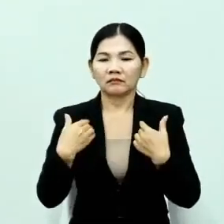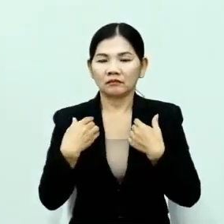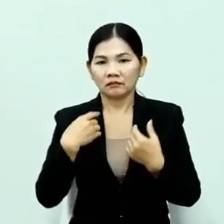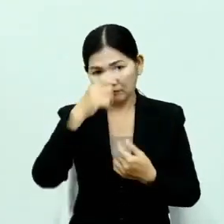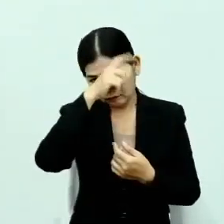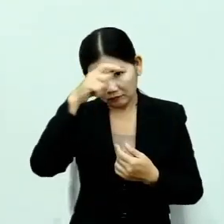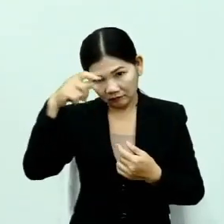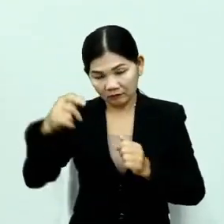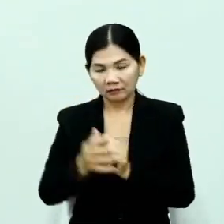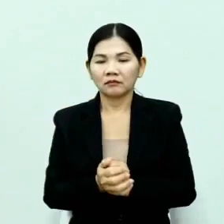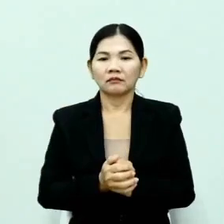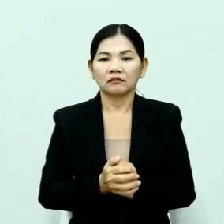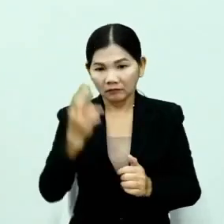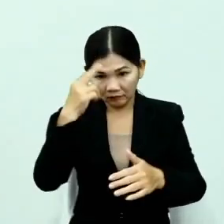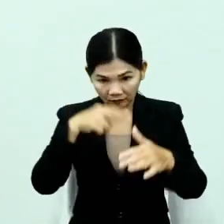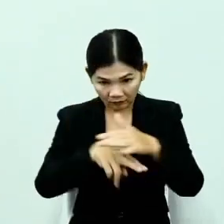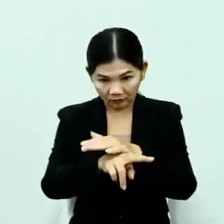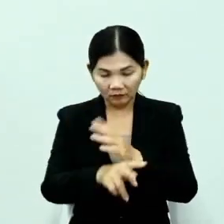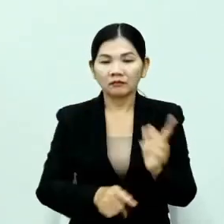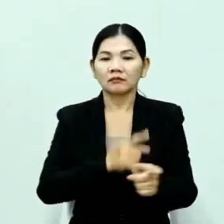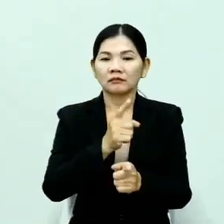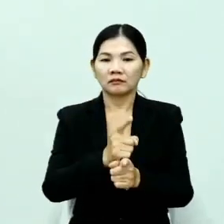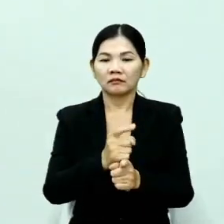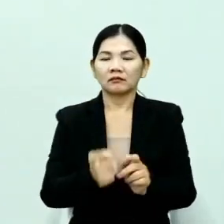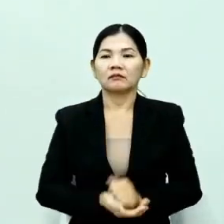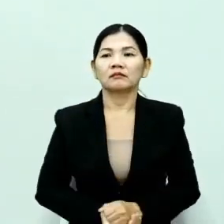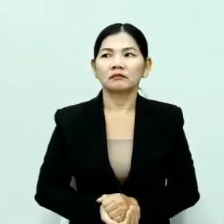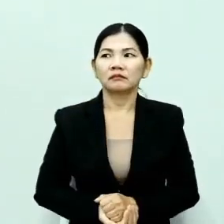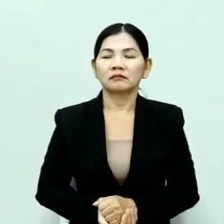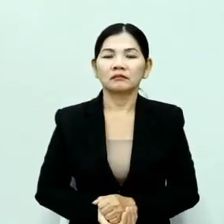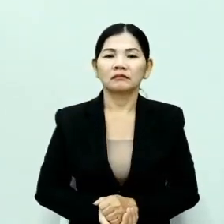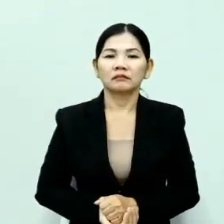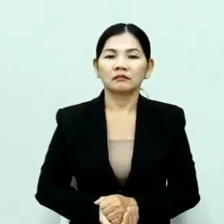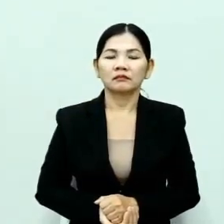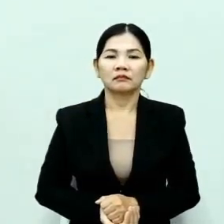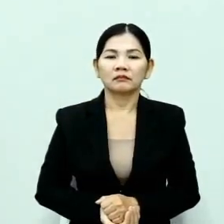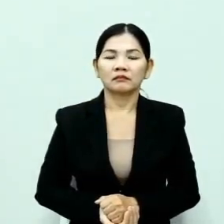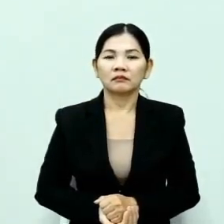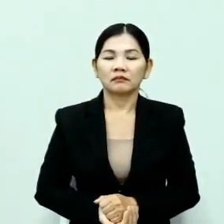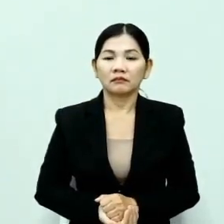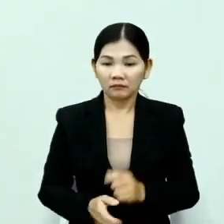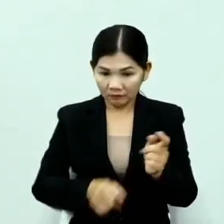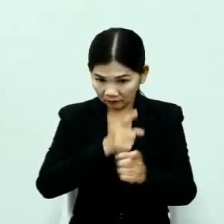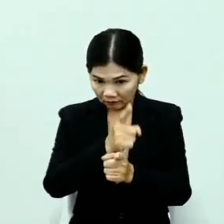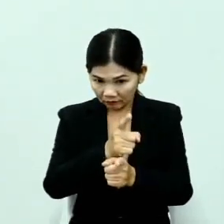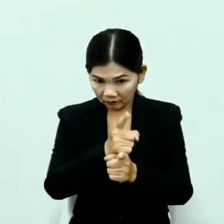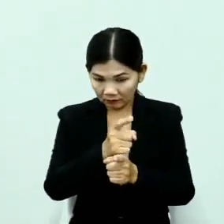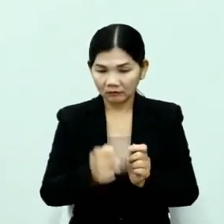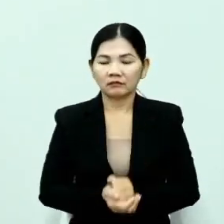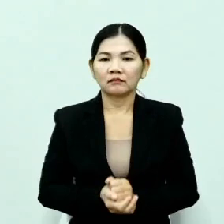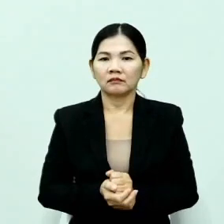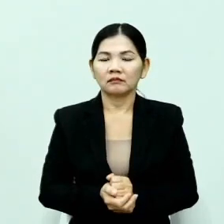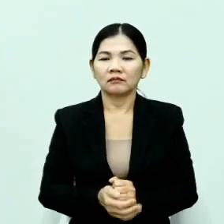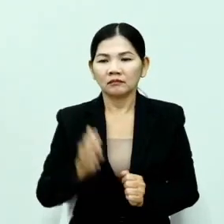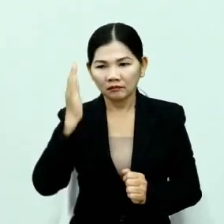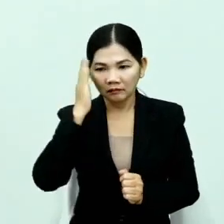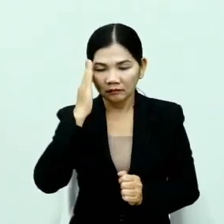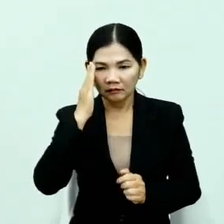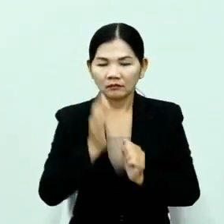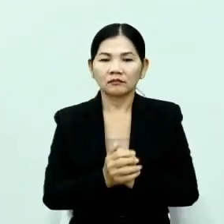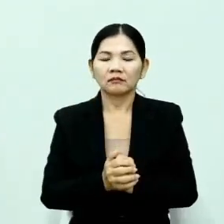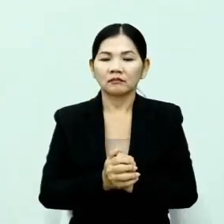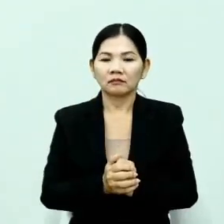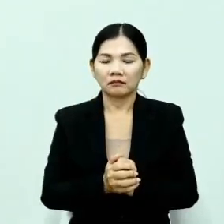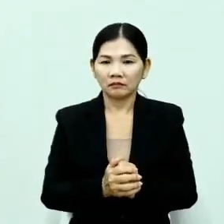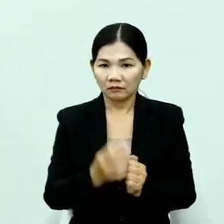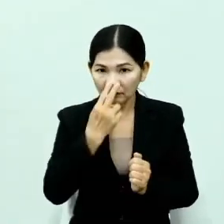dạy rương nó chẳng mơ con nát tù tiê trời tiền, tự ọc nê ớt con. Chà, con thật trời tiền ọc nê nó, lấy nẹ cổ có chồng mơ đai chẳng đăng thật